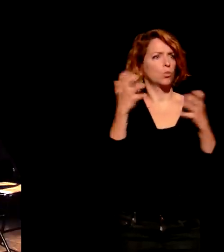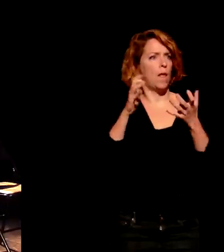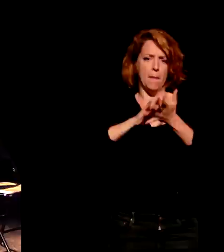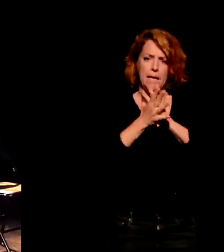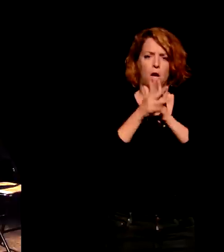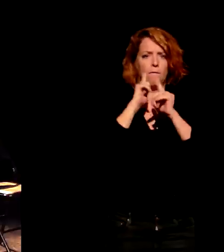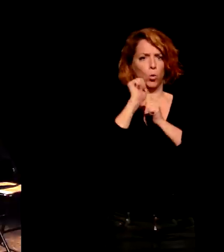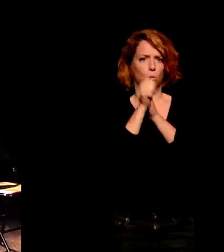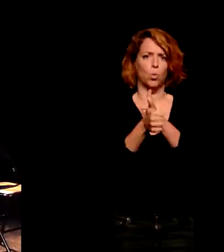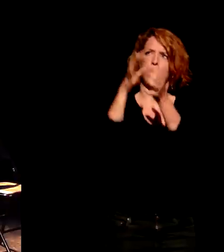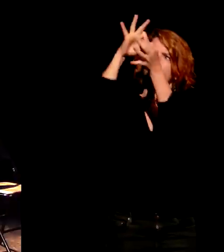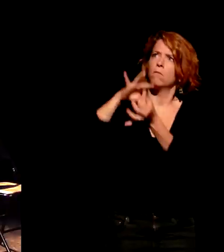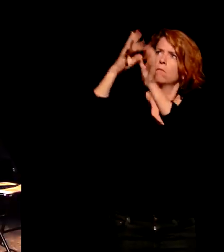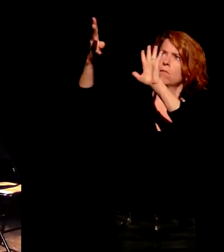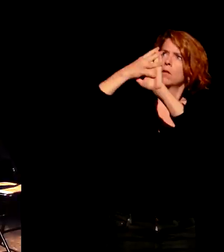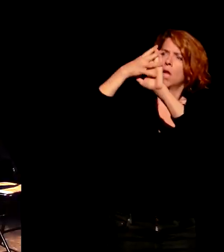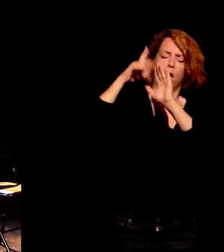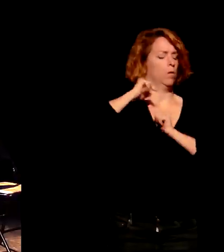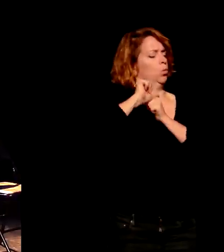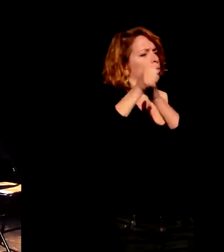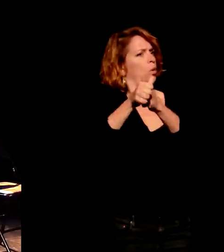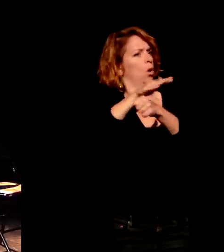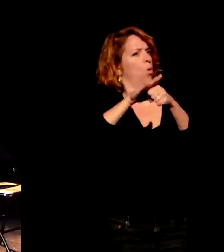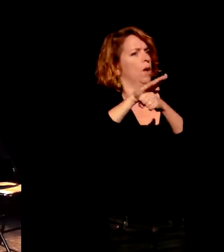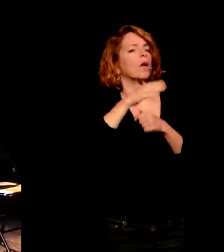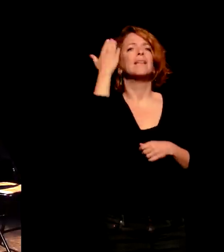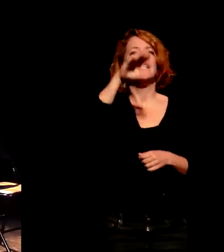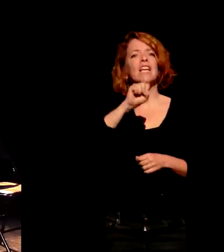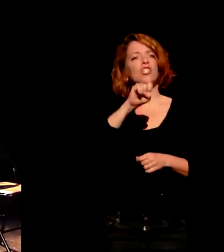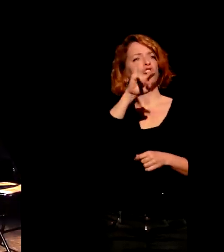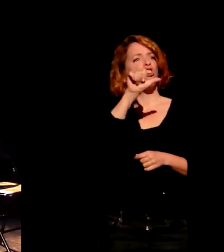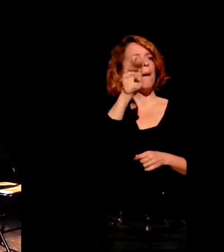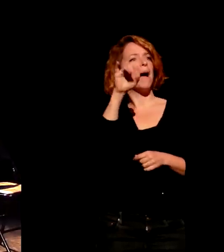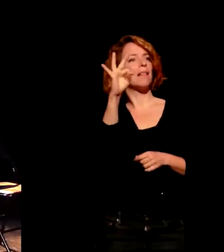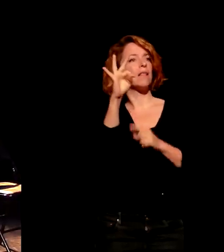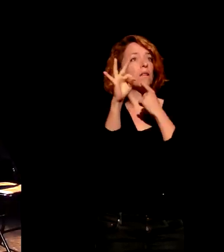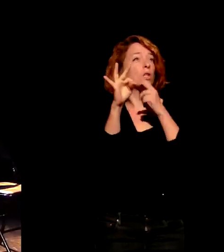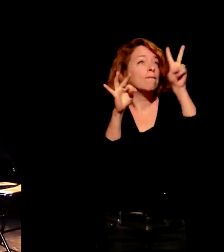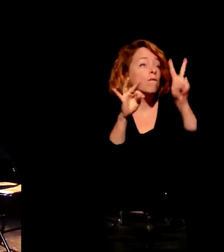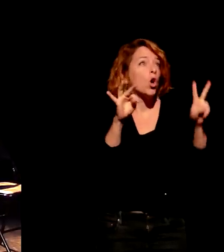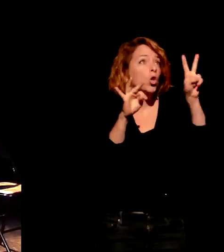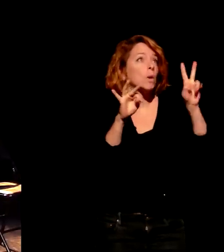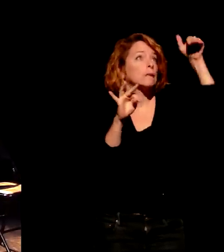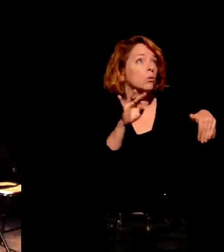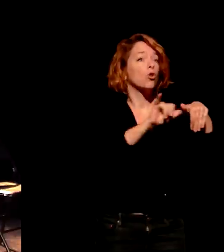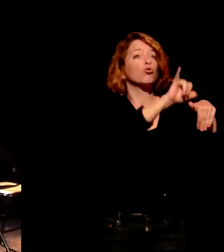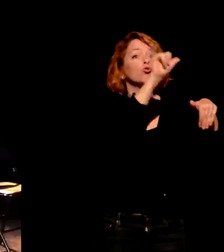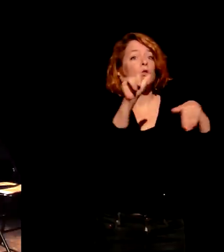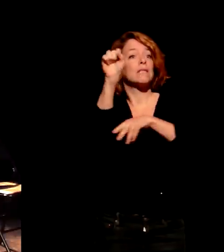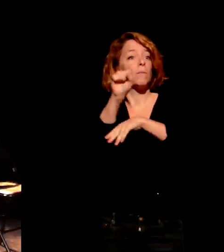une application très très stricte des préceptes religieux. Et notamment, vous savez sûrement que le Shabbat, là en ce moment, donc du vendredi soir au samedi